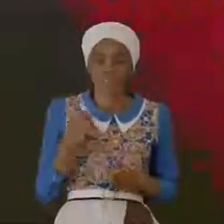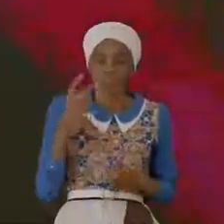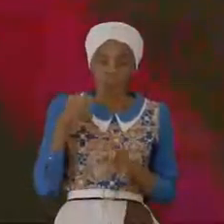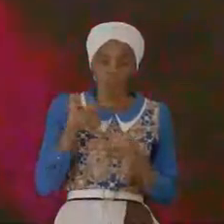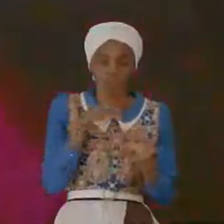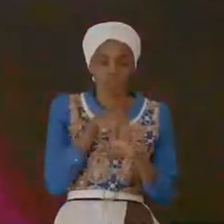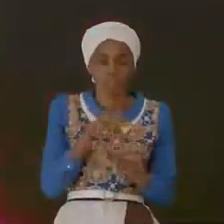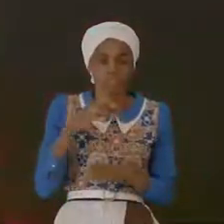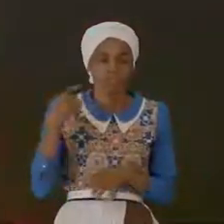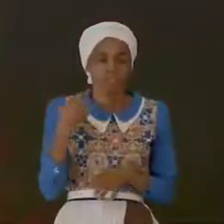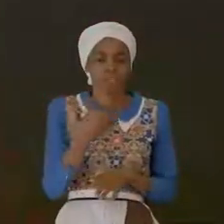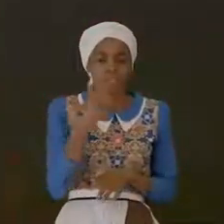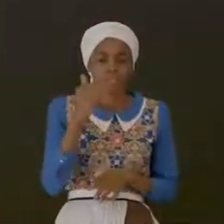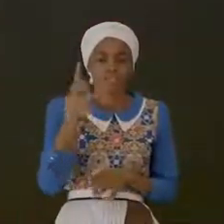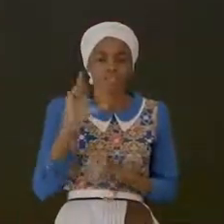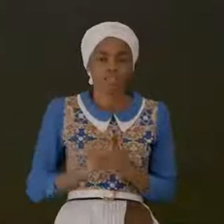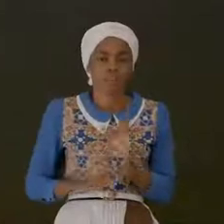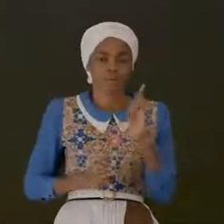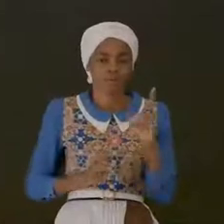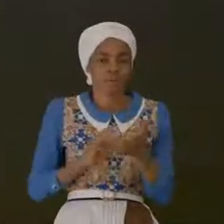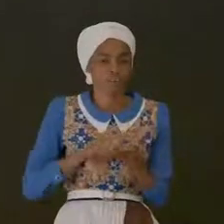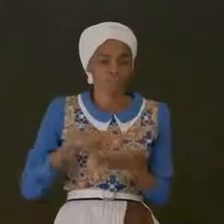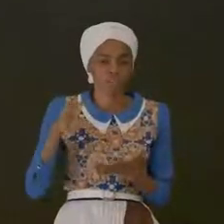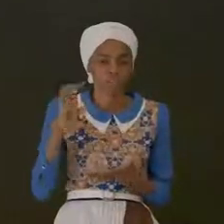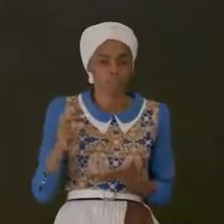devant nous. Et Galates chapitre 1,